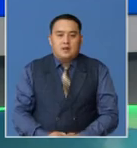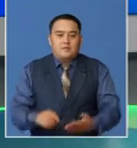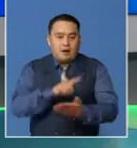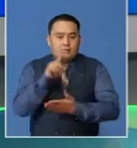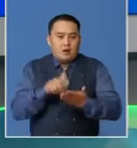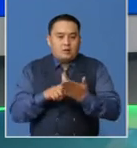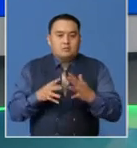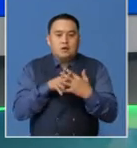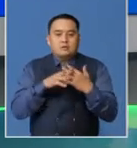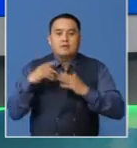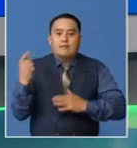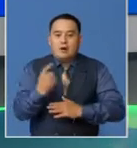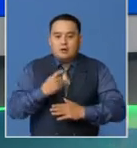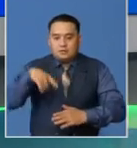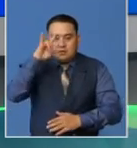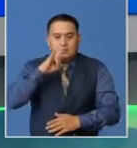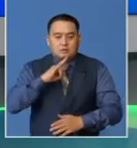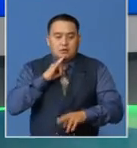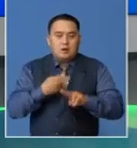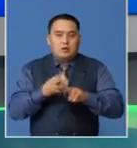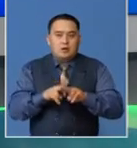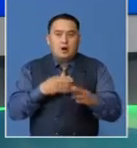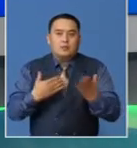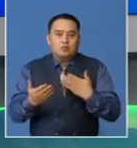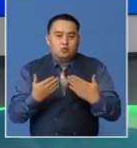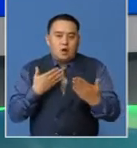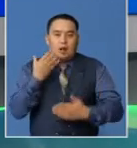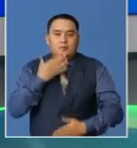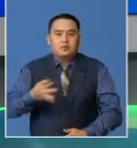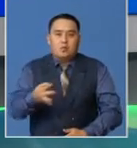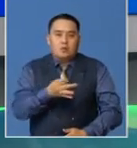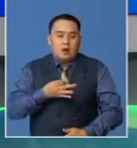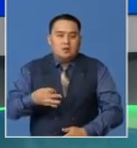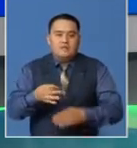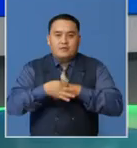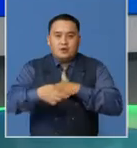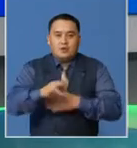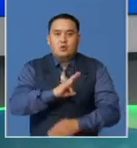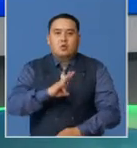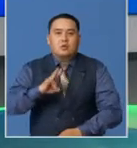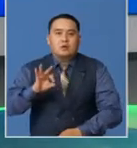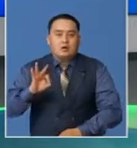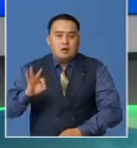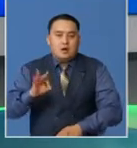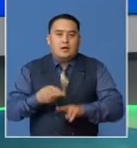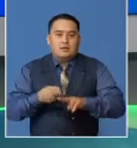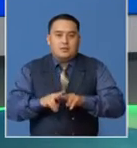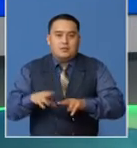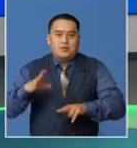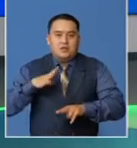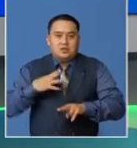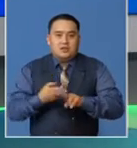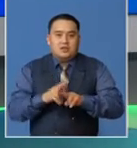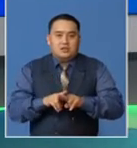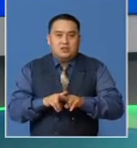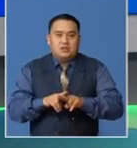Вопросы агропромышленного сектора стали сегодня предметом обсуждения в алматинском областном филиале партии «Нур Отан». Самая злободневная